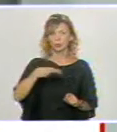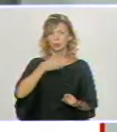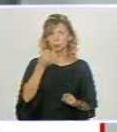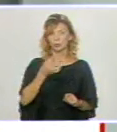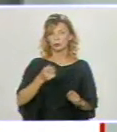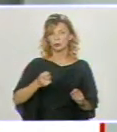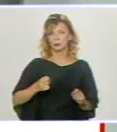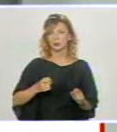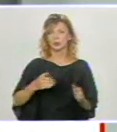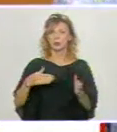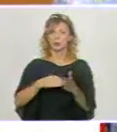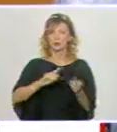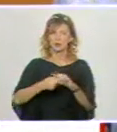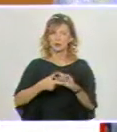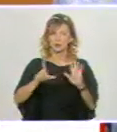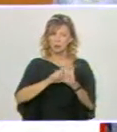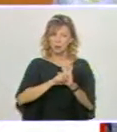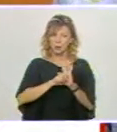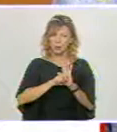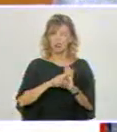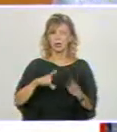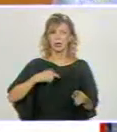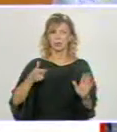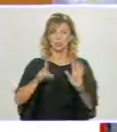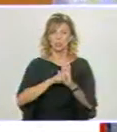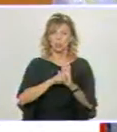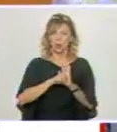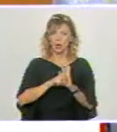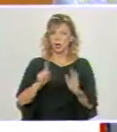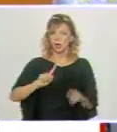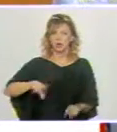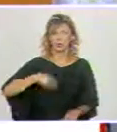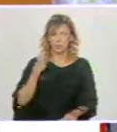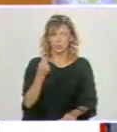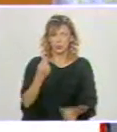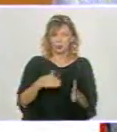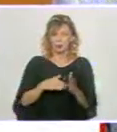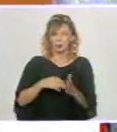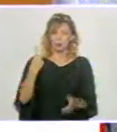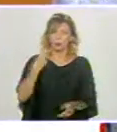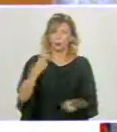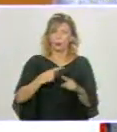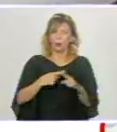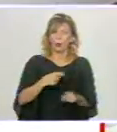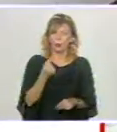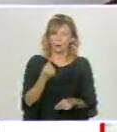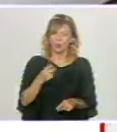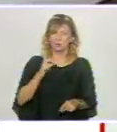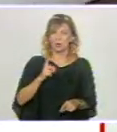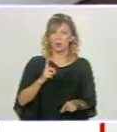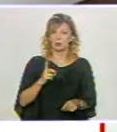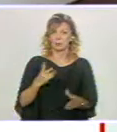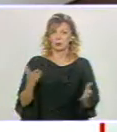schimba. Este o legislație tâmpită, că trebuie de două ori pan sau n-am idee cu ce. Da, legislația nu ți interzice să o faci de mai multe